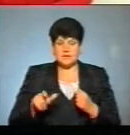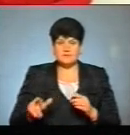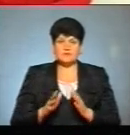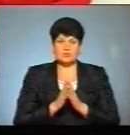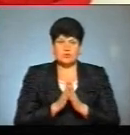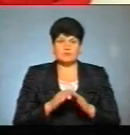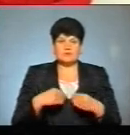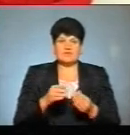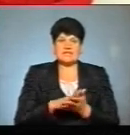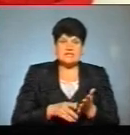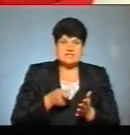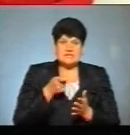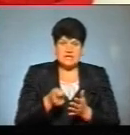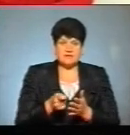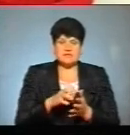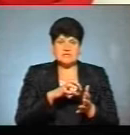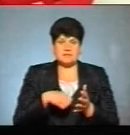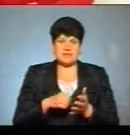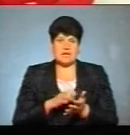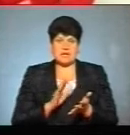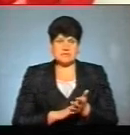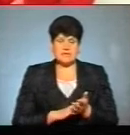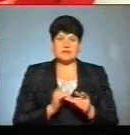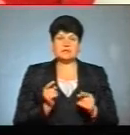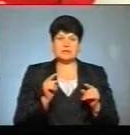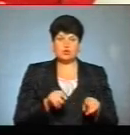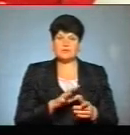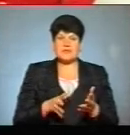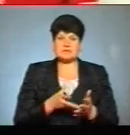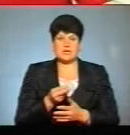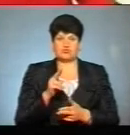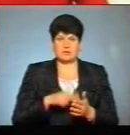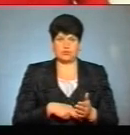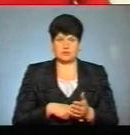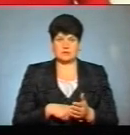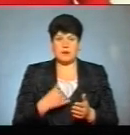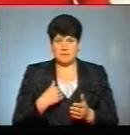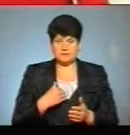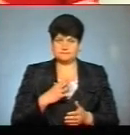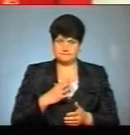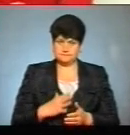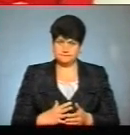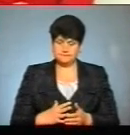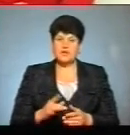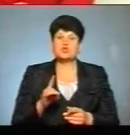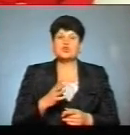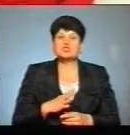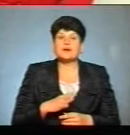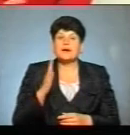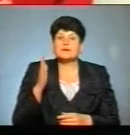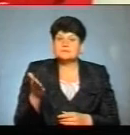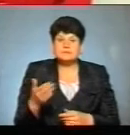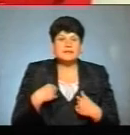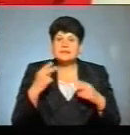щоб давати заяву і зніматися з реєстрації. Навіть для того, щоб не сплачувати більше податків. Ми стоїмо. Що нас чекає? Ми не